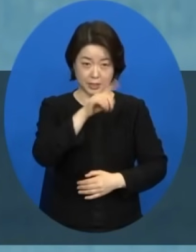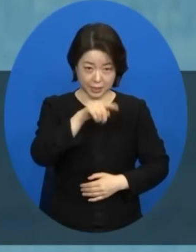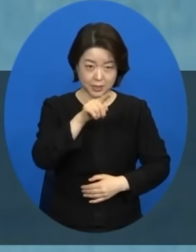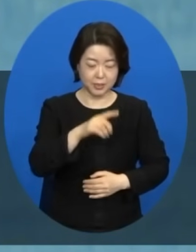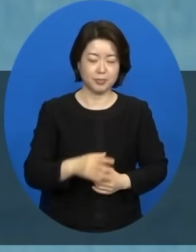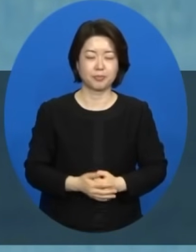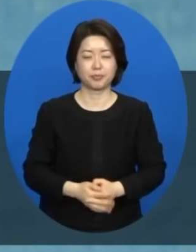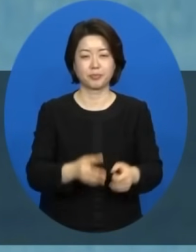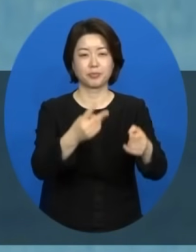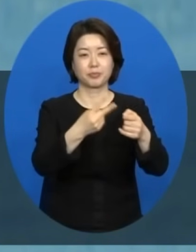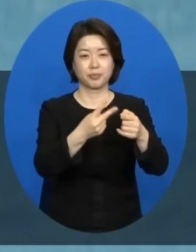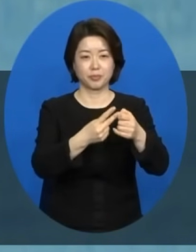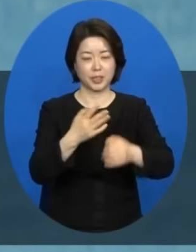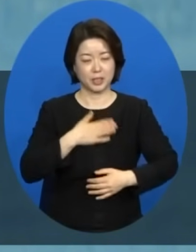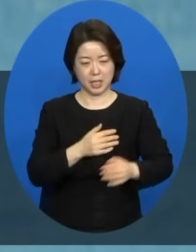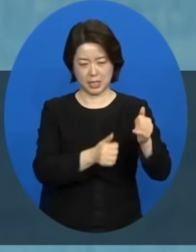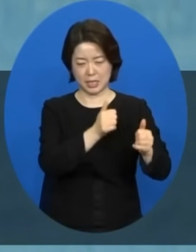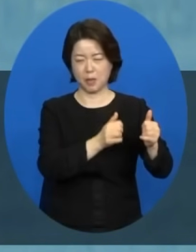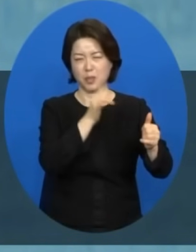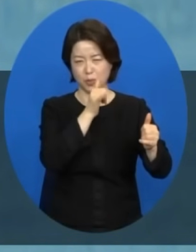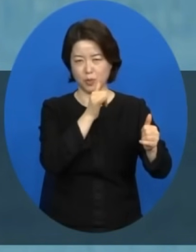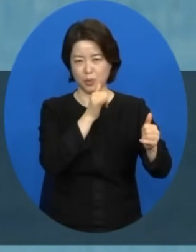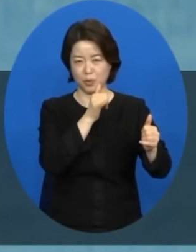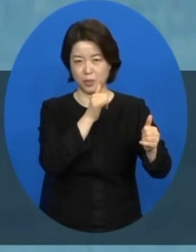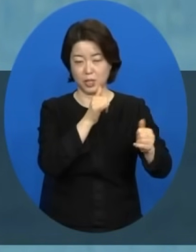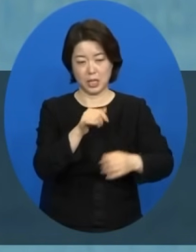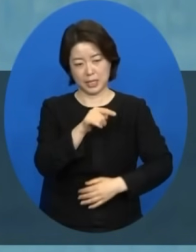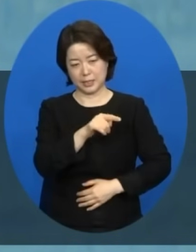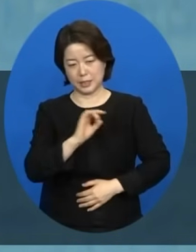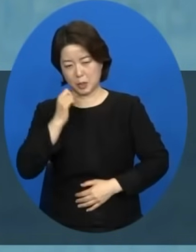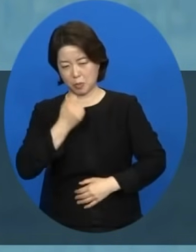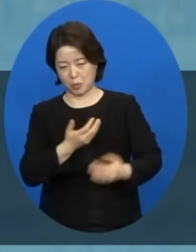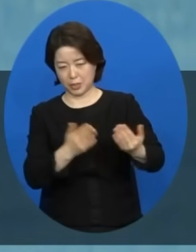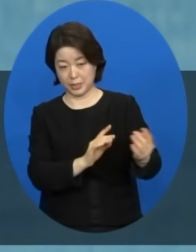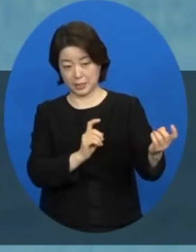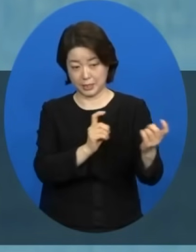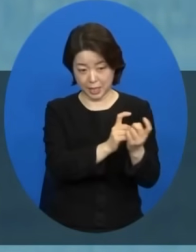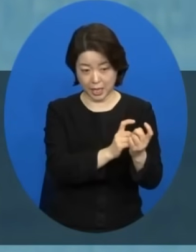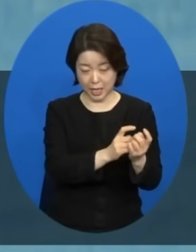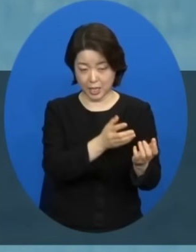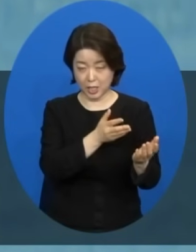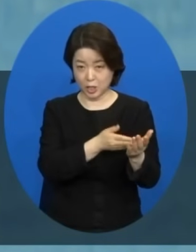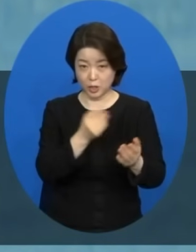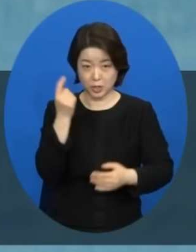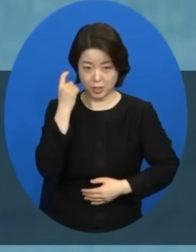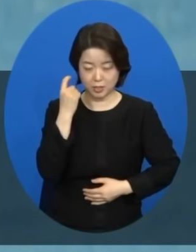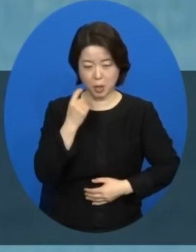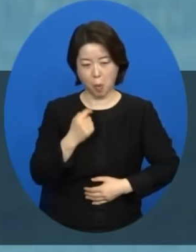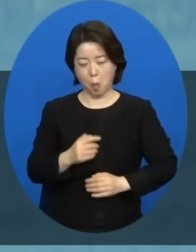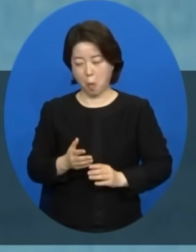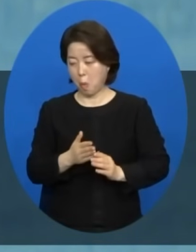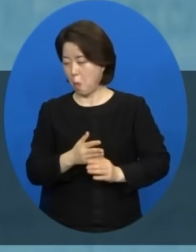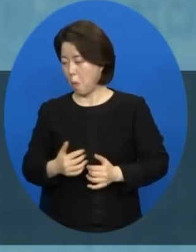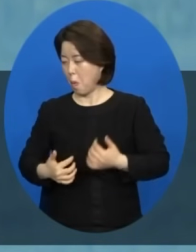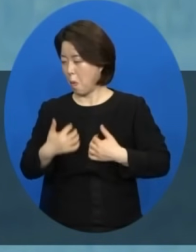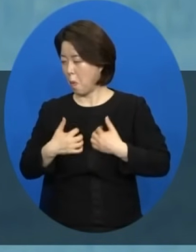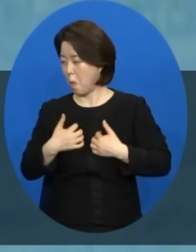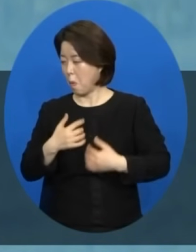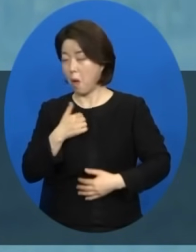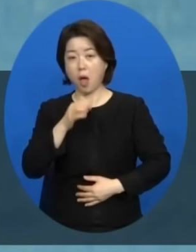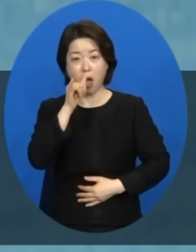번째, 나는 라이벌이 있으며 그가 어려운 일을 당했다는 소식을 들었을 때 은근히 기뻐한 적이 있다.